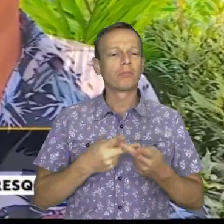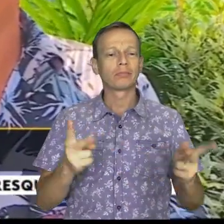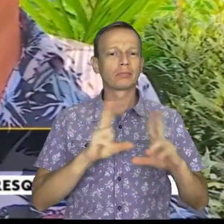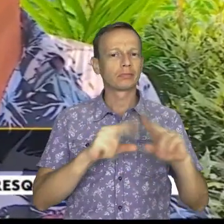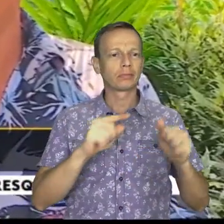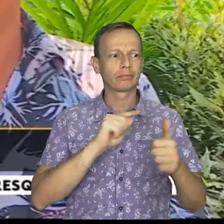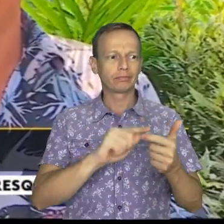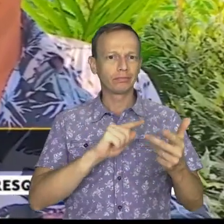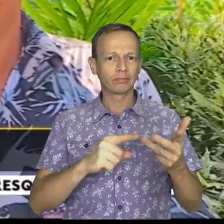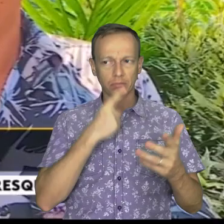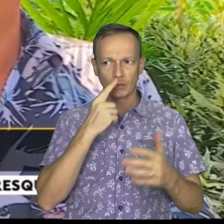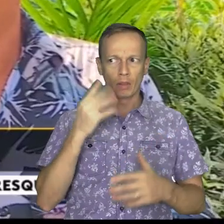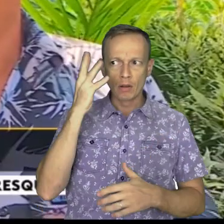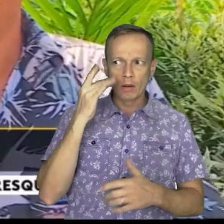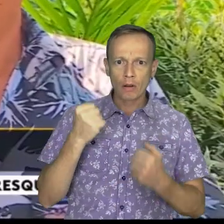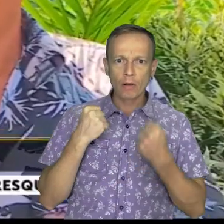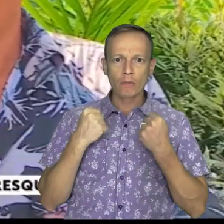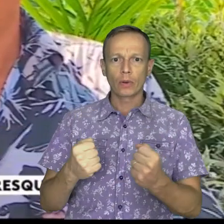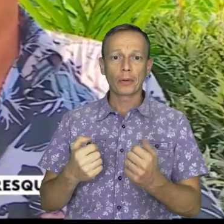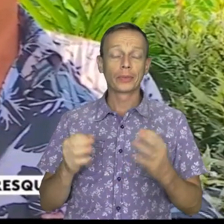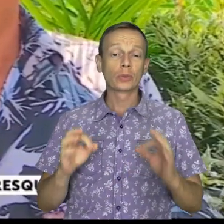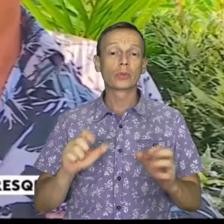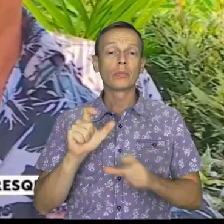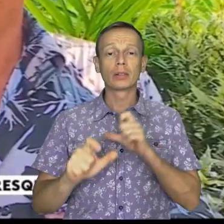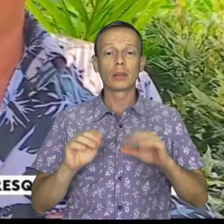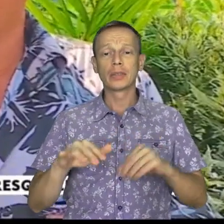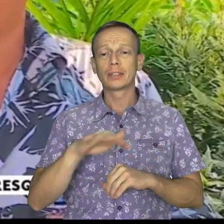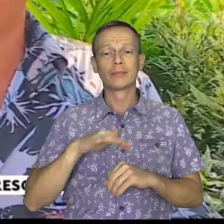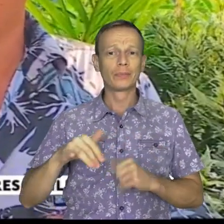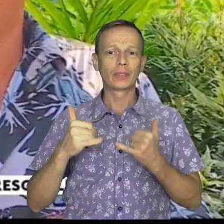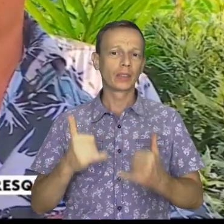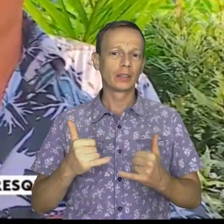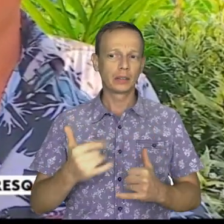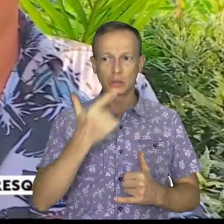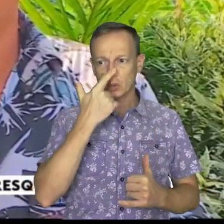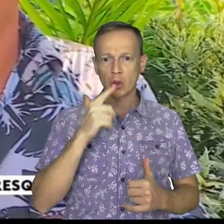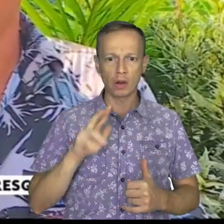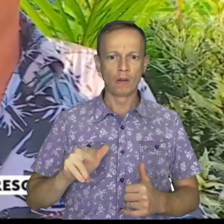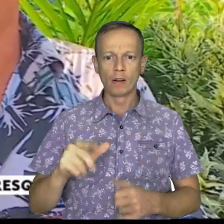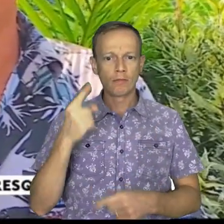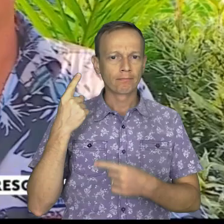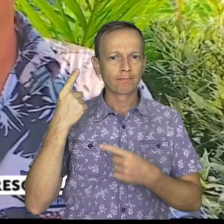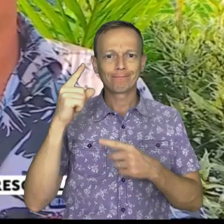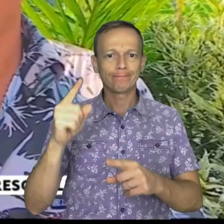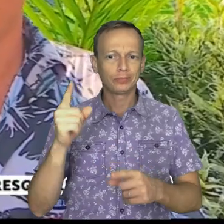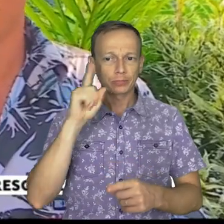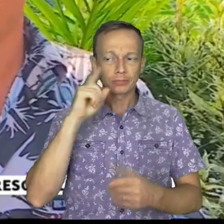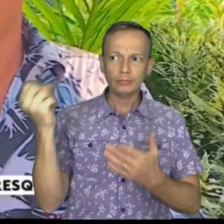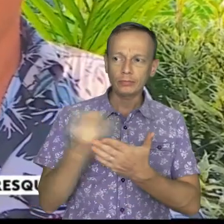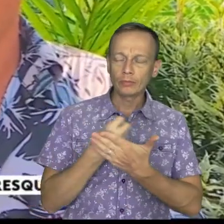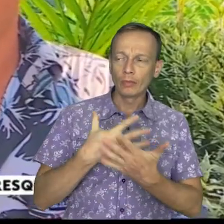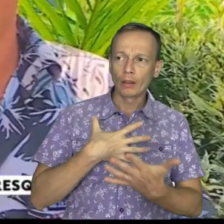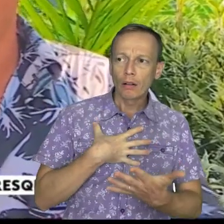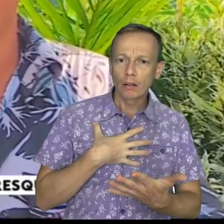vraiment inquiétant et là, je pense que la population va commencer peut-être à réagir par rapport à